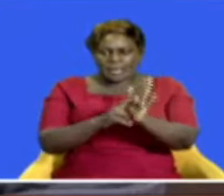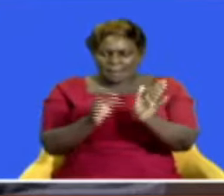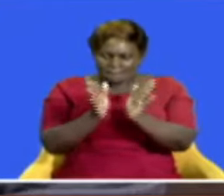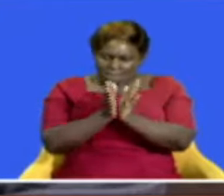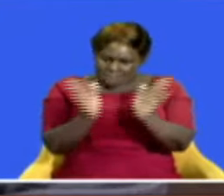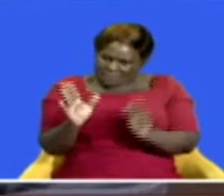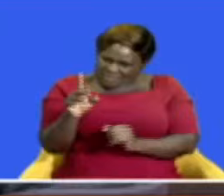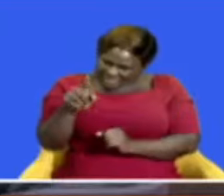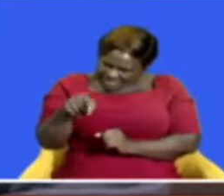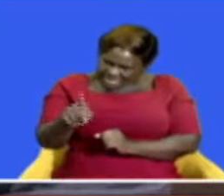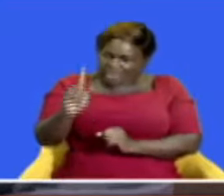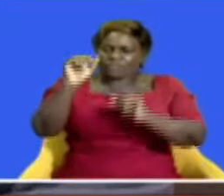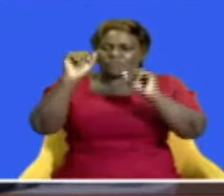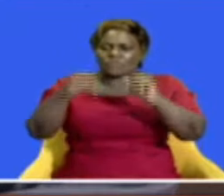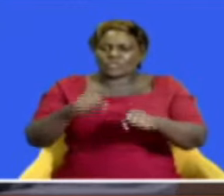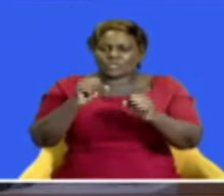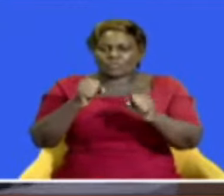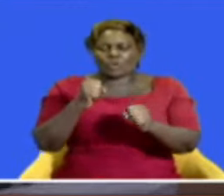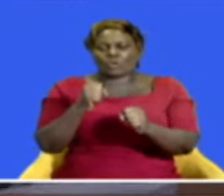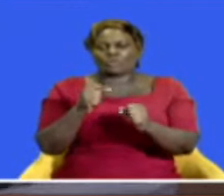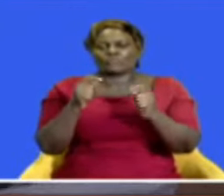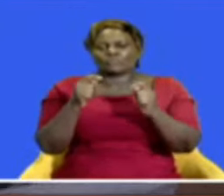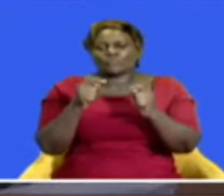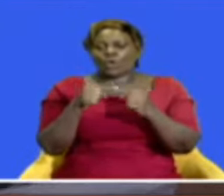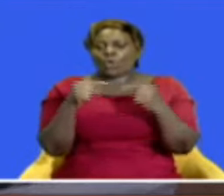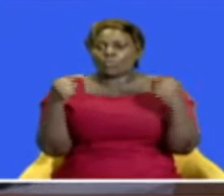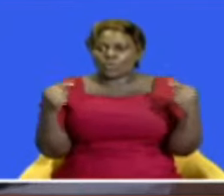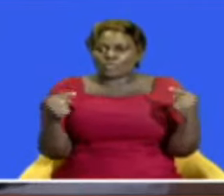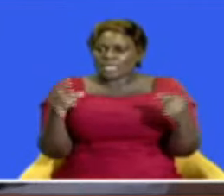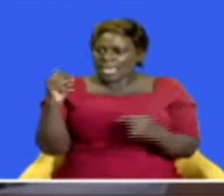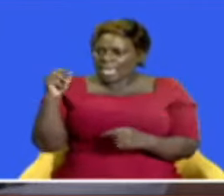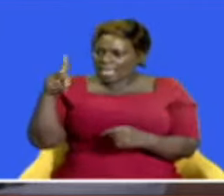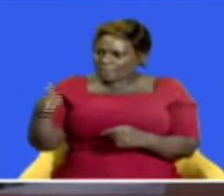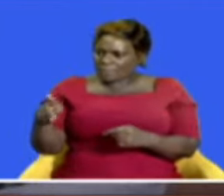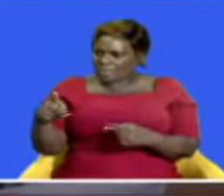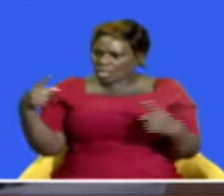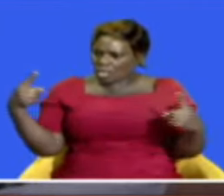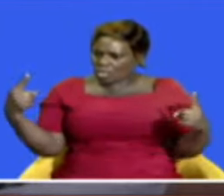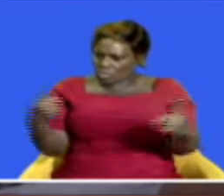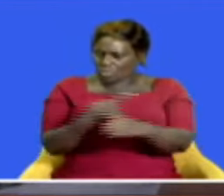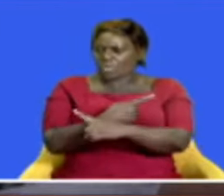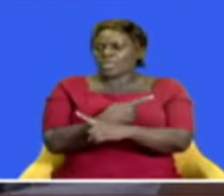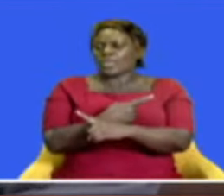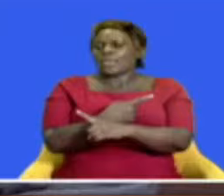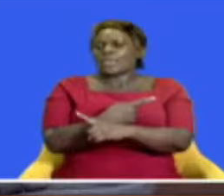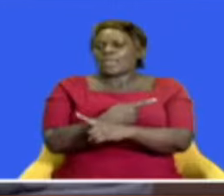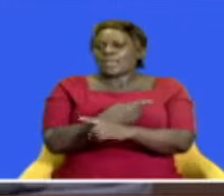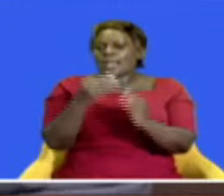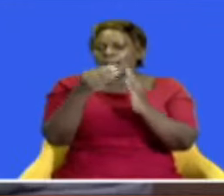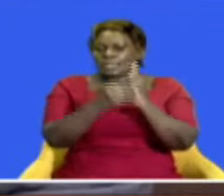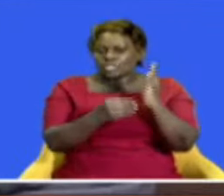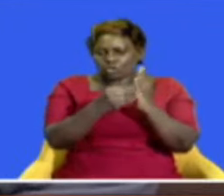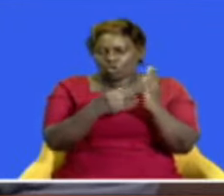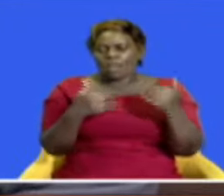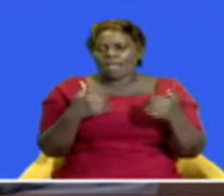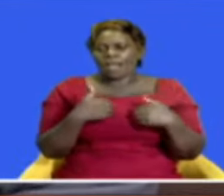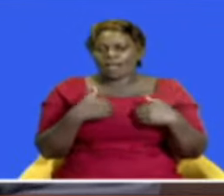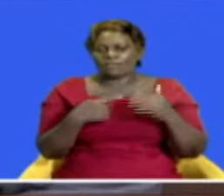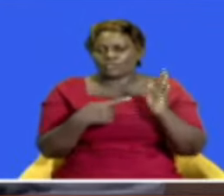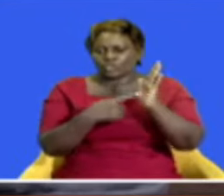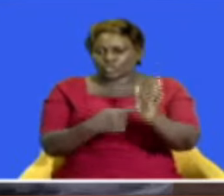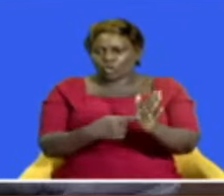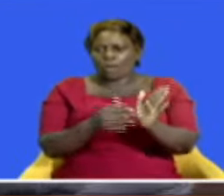mwananchi anaweza kufanya hivyo. Na akiona mbunge wake hajafanya hajatenda vema, kuna kipengele cha katiba ambacho kimeonyesha